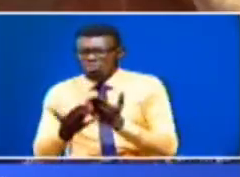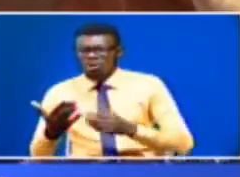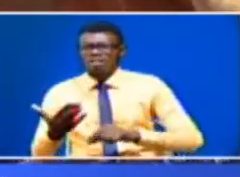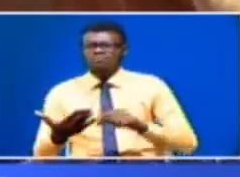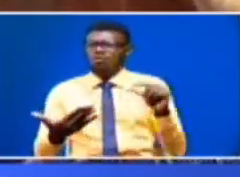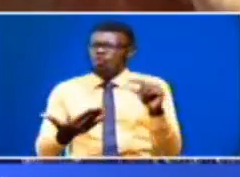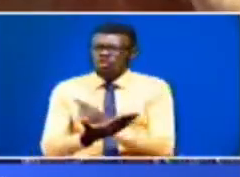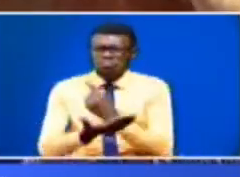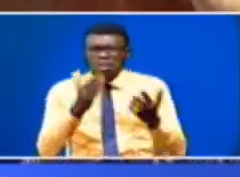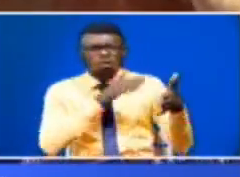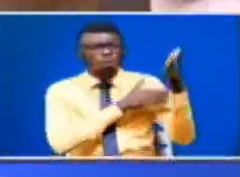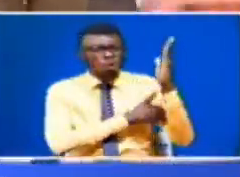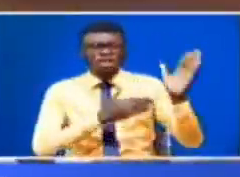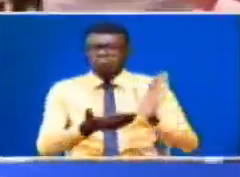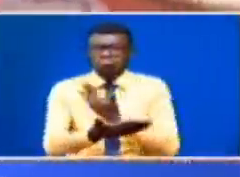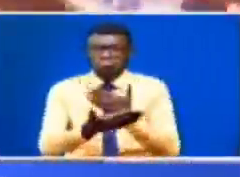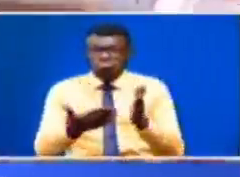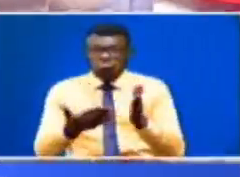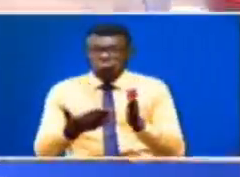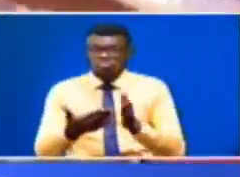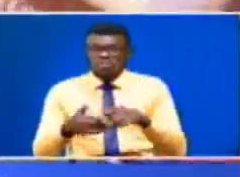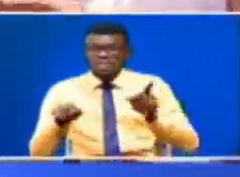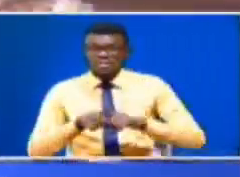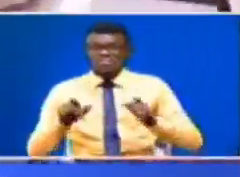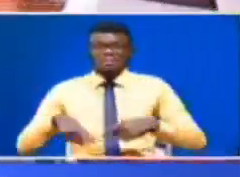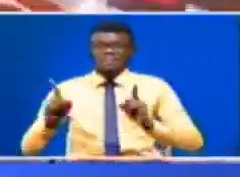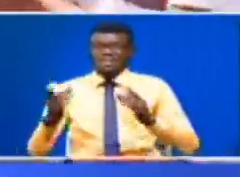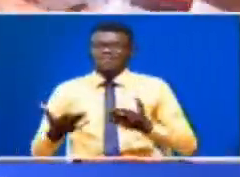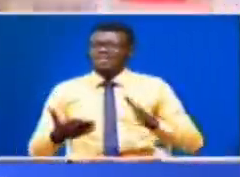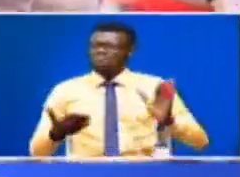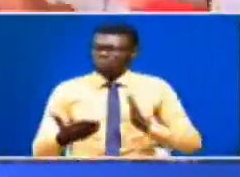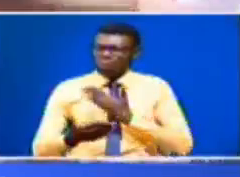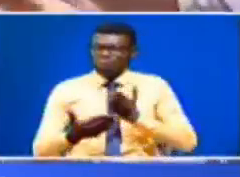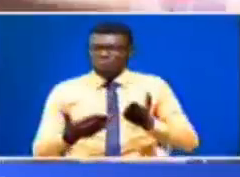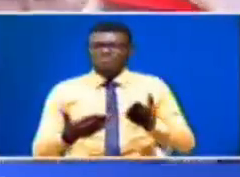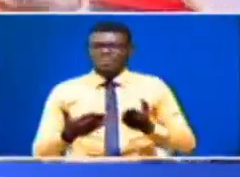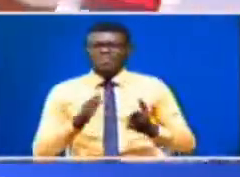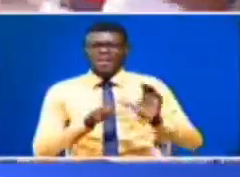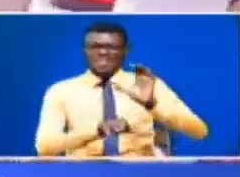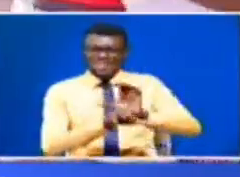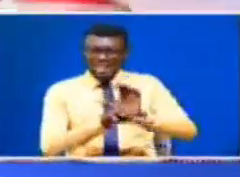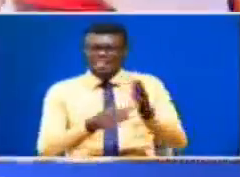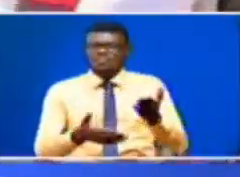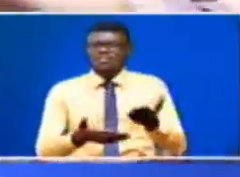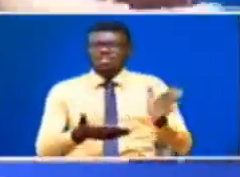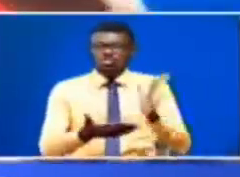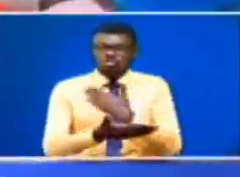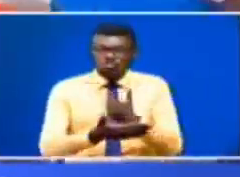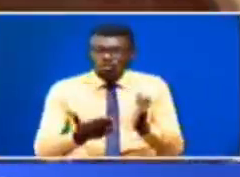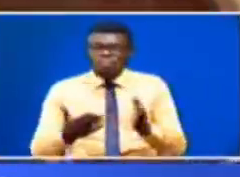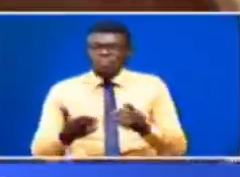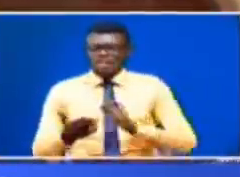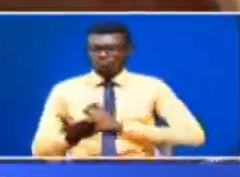gospel. Yeah. Na si pia hakosi kututumbuiza na wimbo wa dini ambao